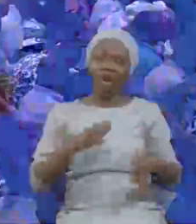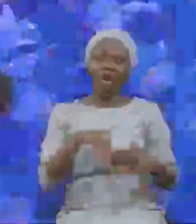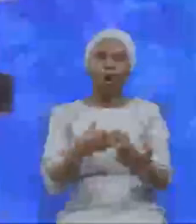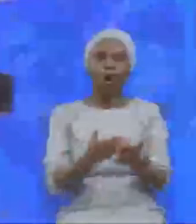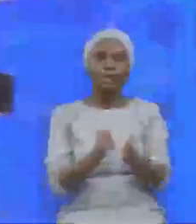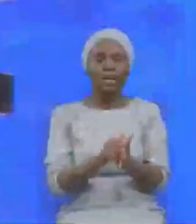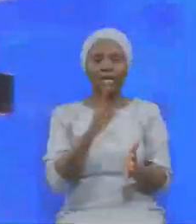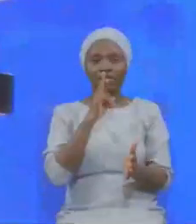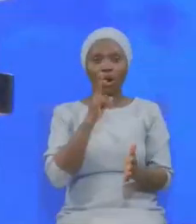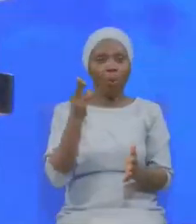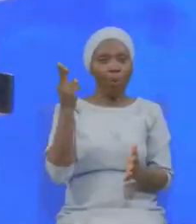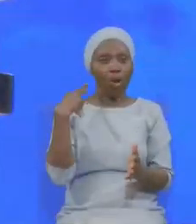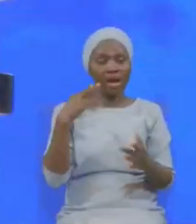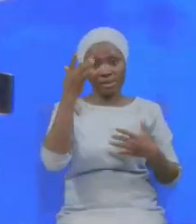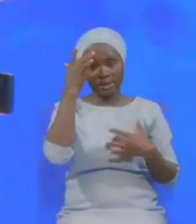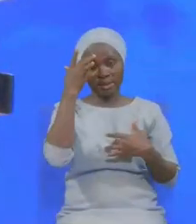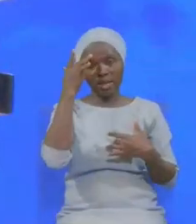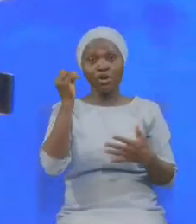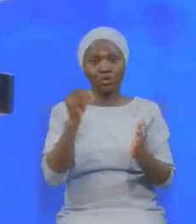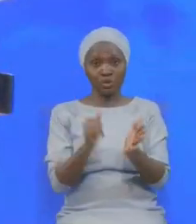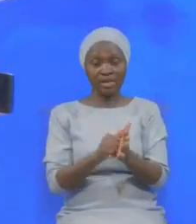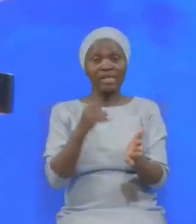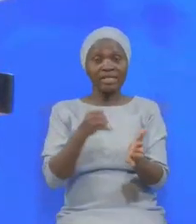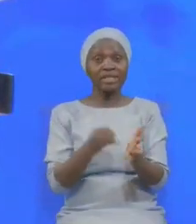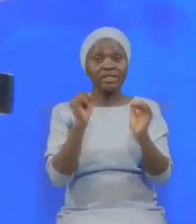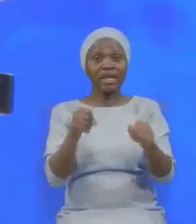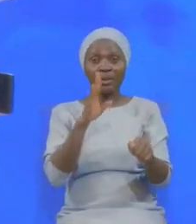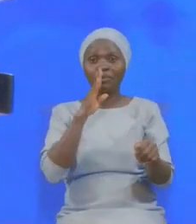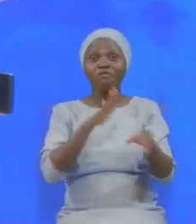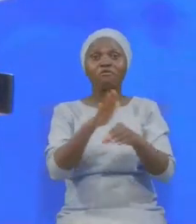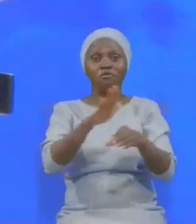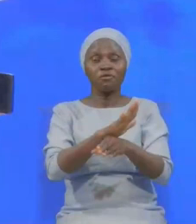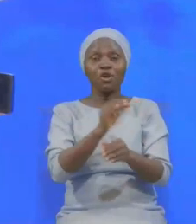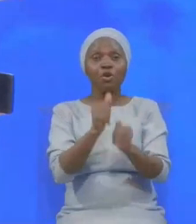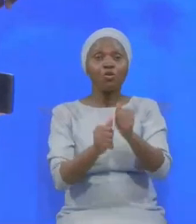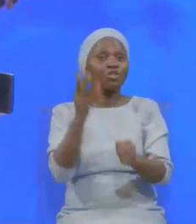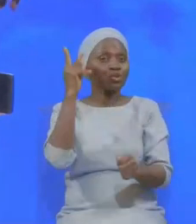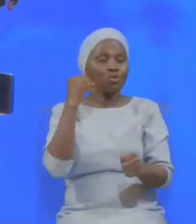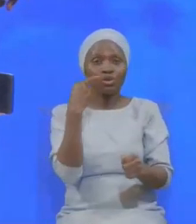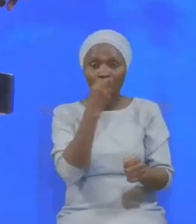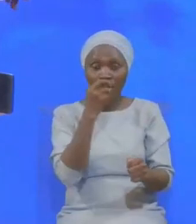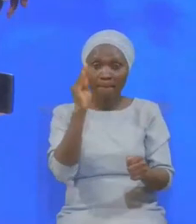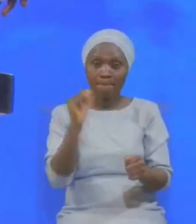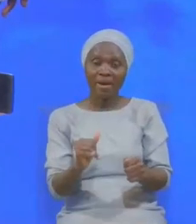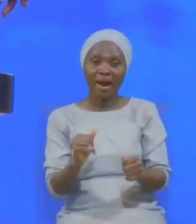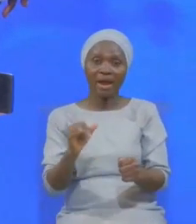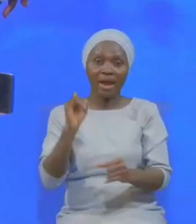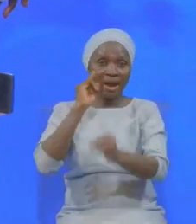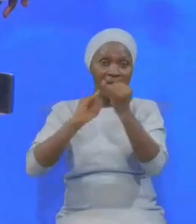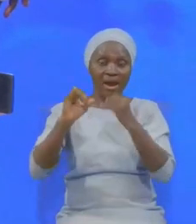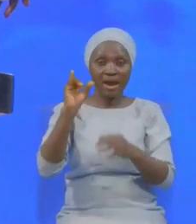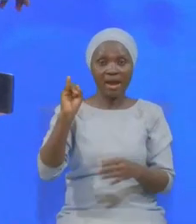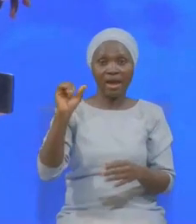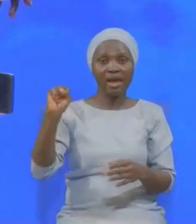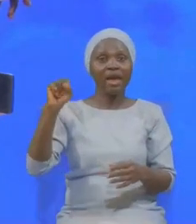malades, afin que s'accomplisse ce qui avait été annoncé par Esaïe le prophète. Il a pris par